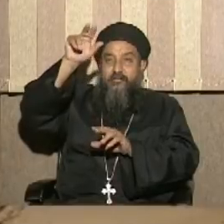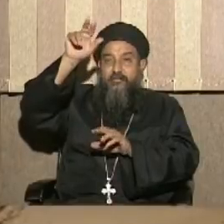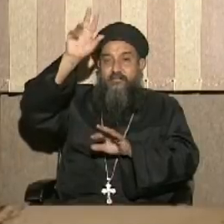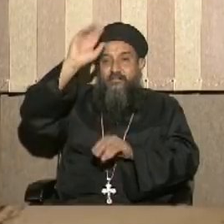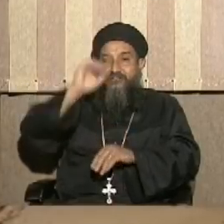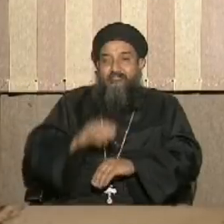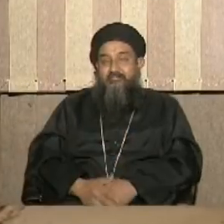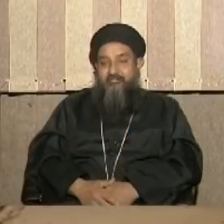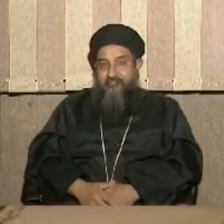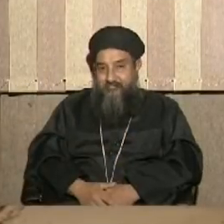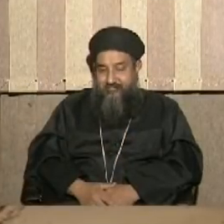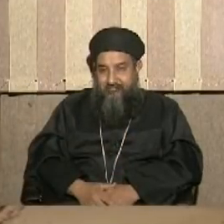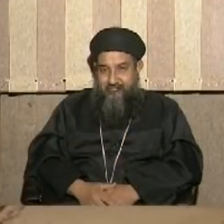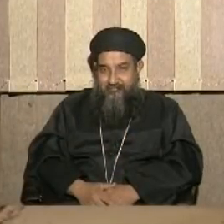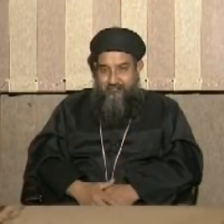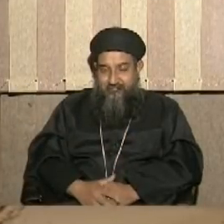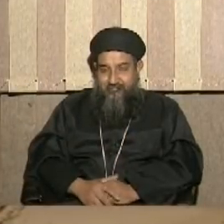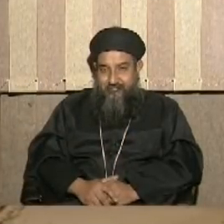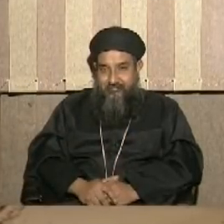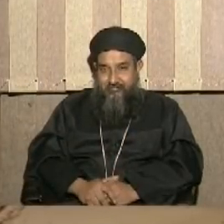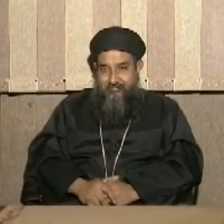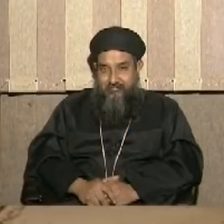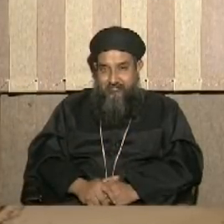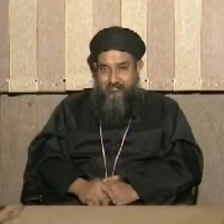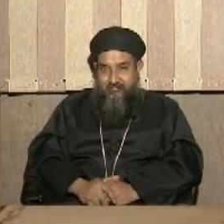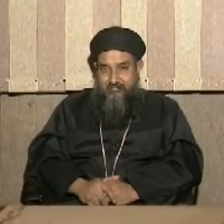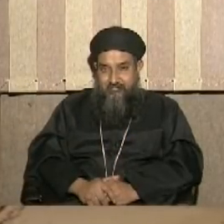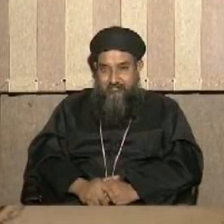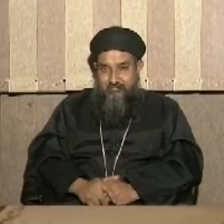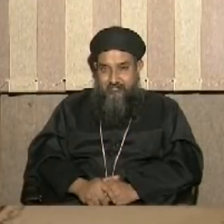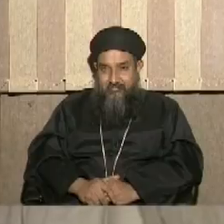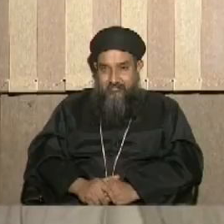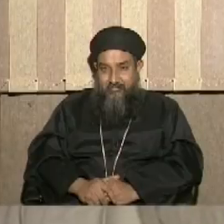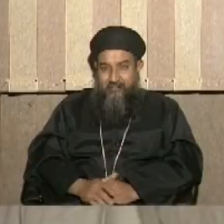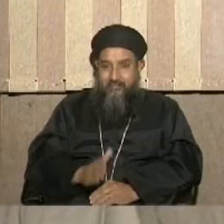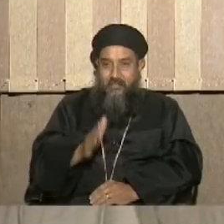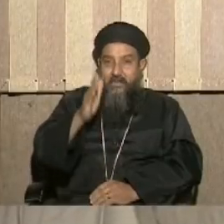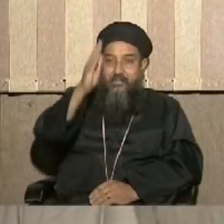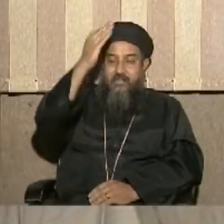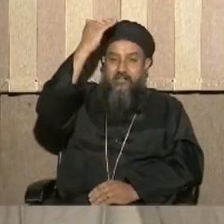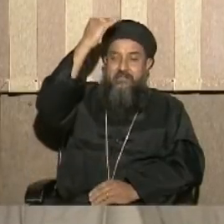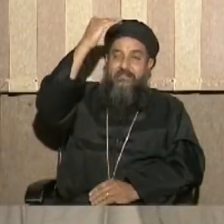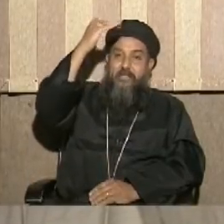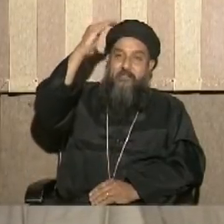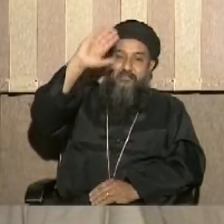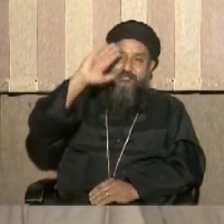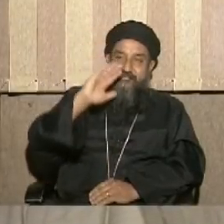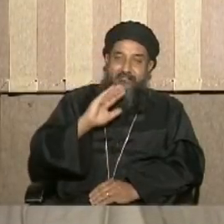Thank you.